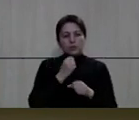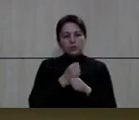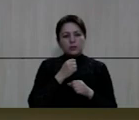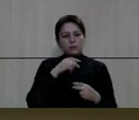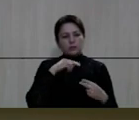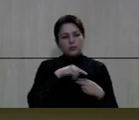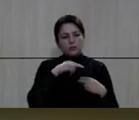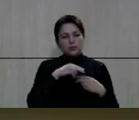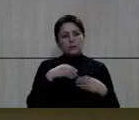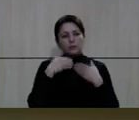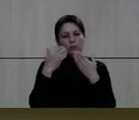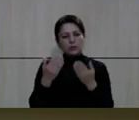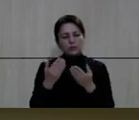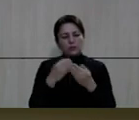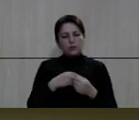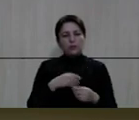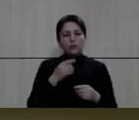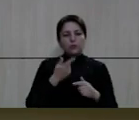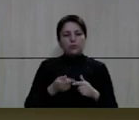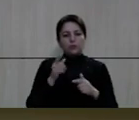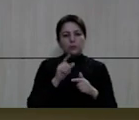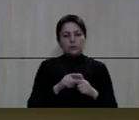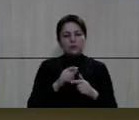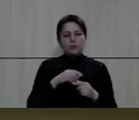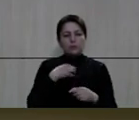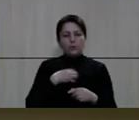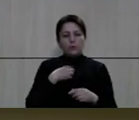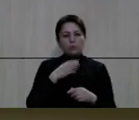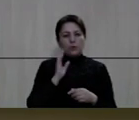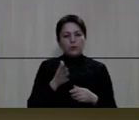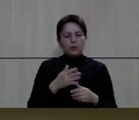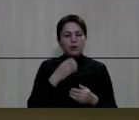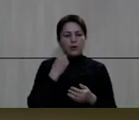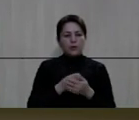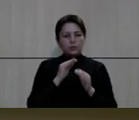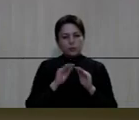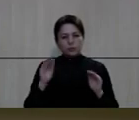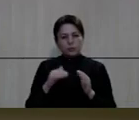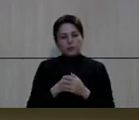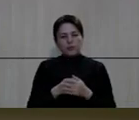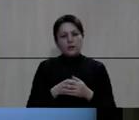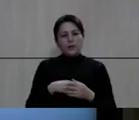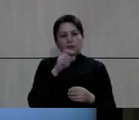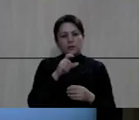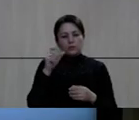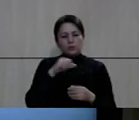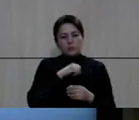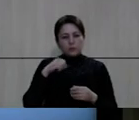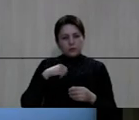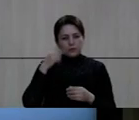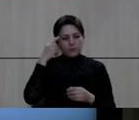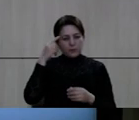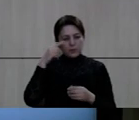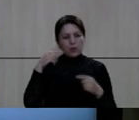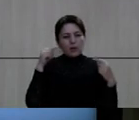qilinadigan murojaatlar uchun juda muhim hisoblanadi. Aziz o'quvchilar, kishi o'z fikrini aniq